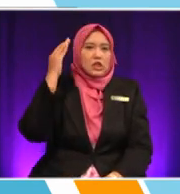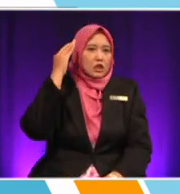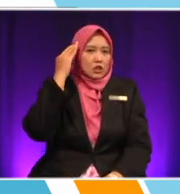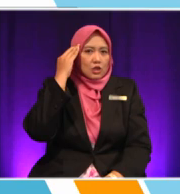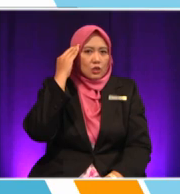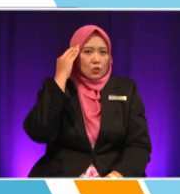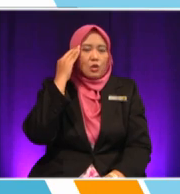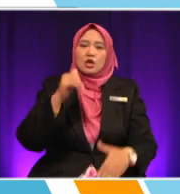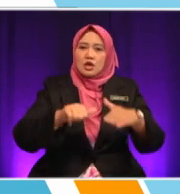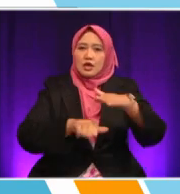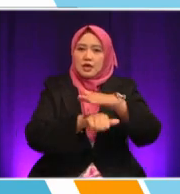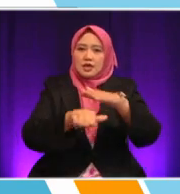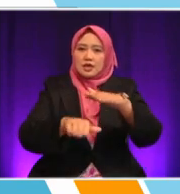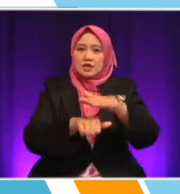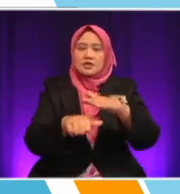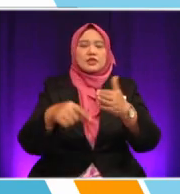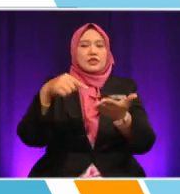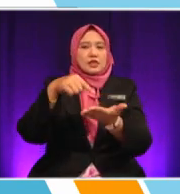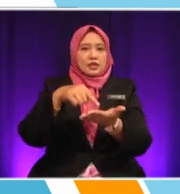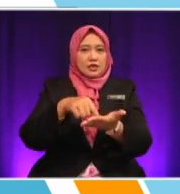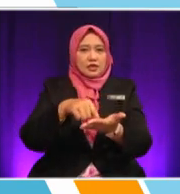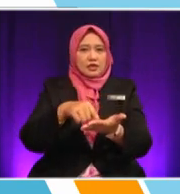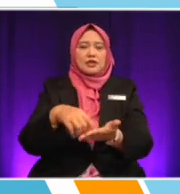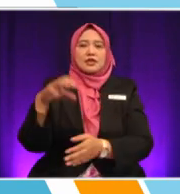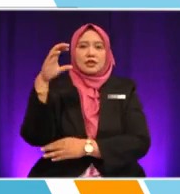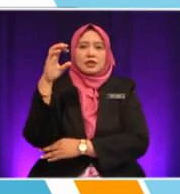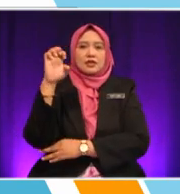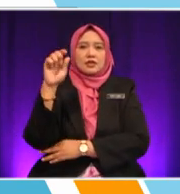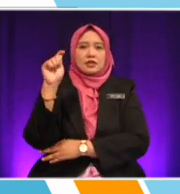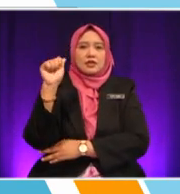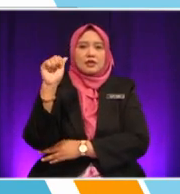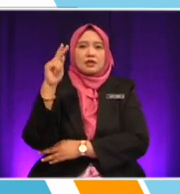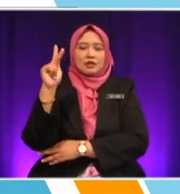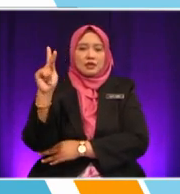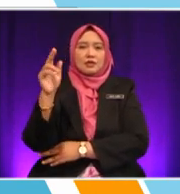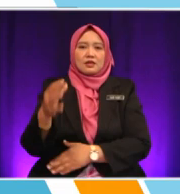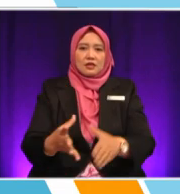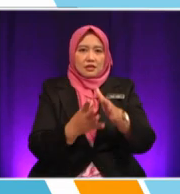asas kita belajar Oke asas kita dalam kehidupan harian kita